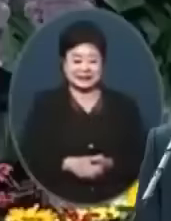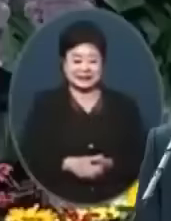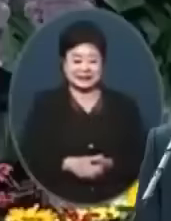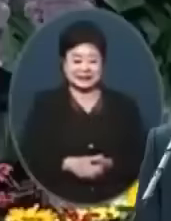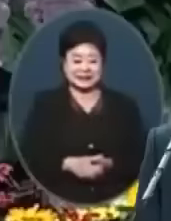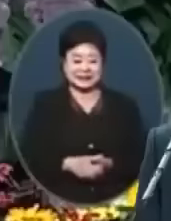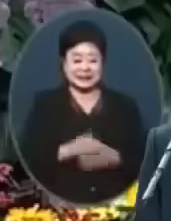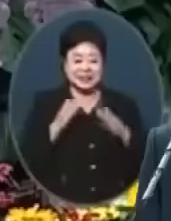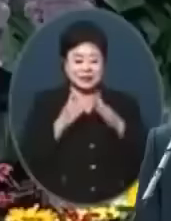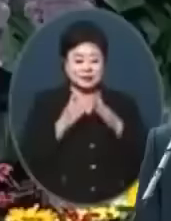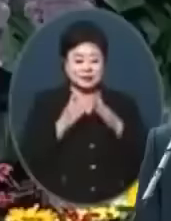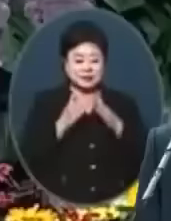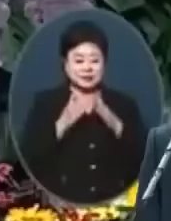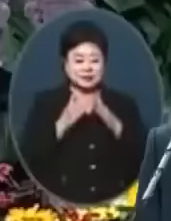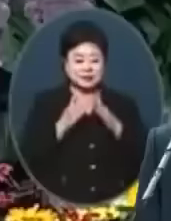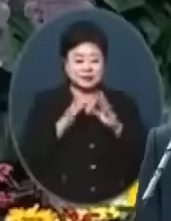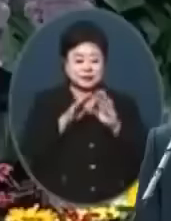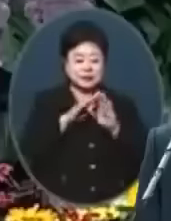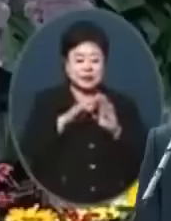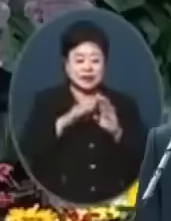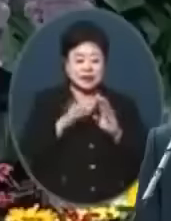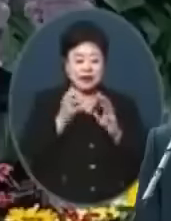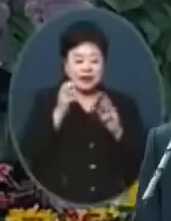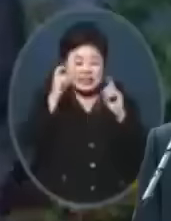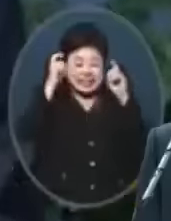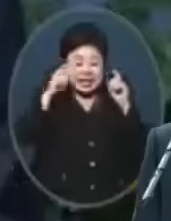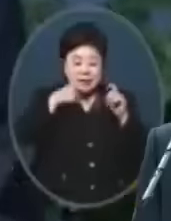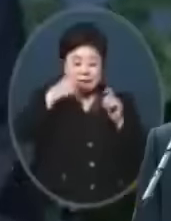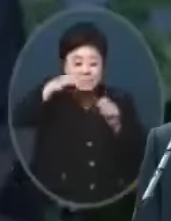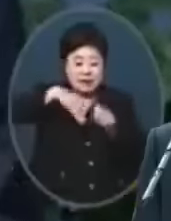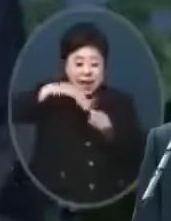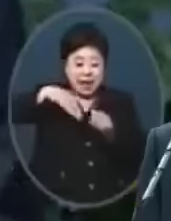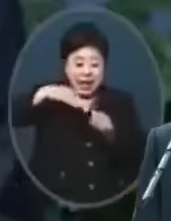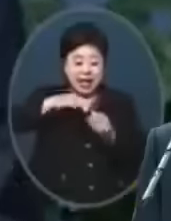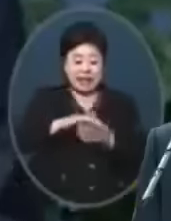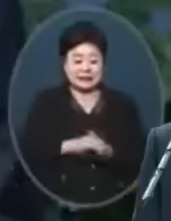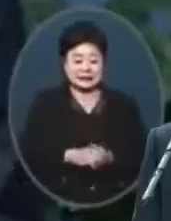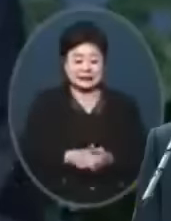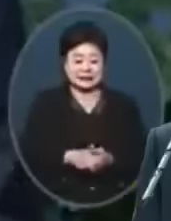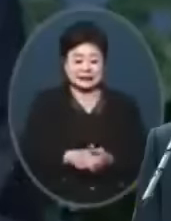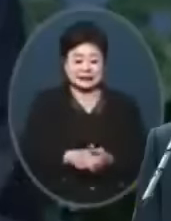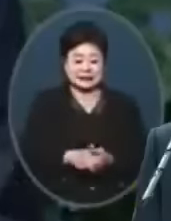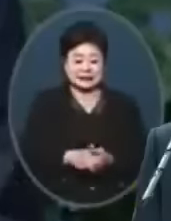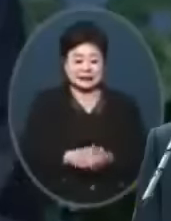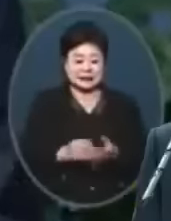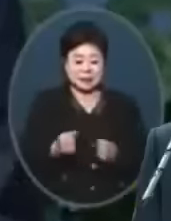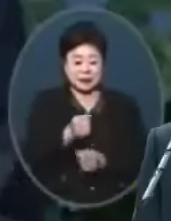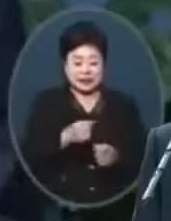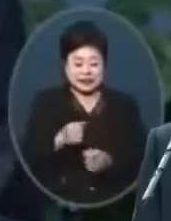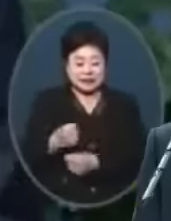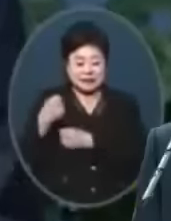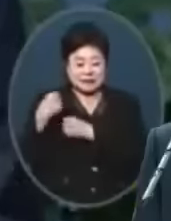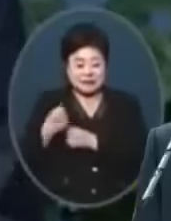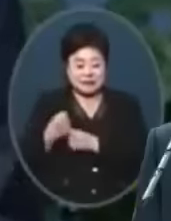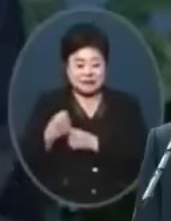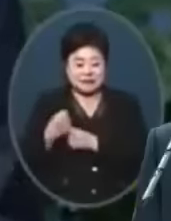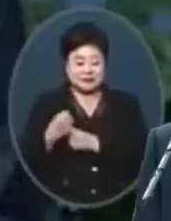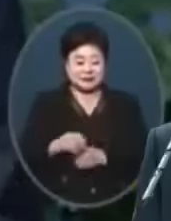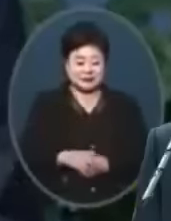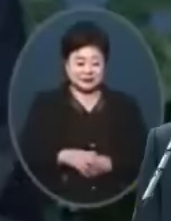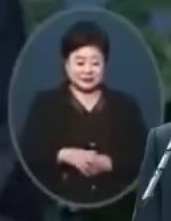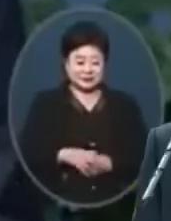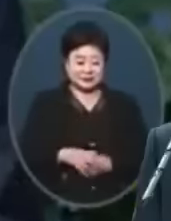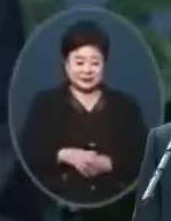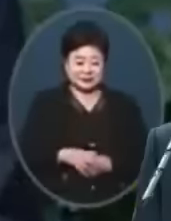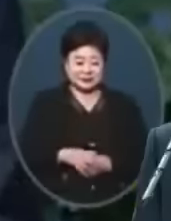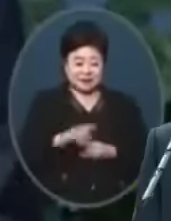자기들 집 문설주에 어린 양의 피를 바르고 보따리 꿇어